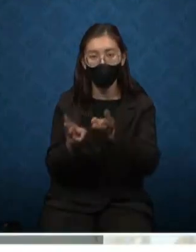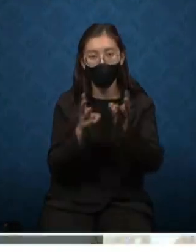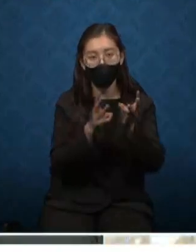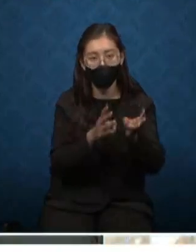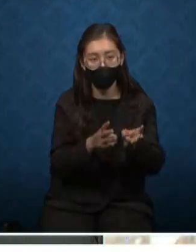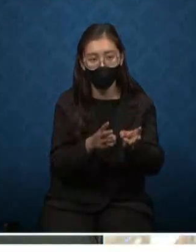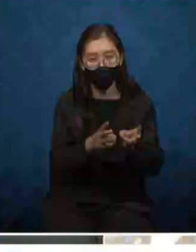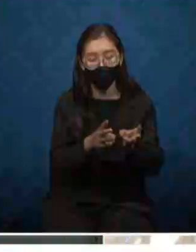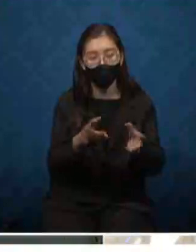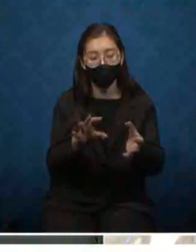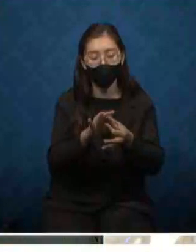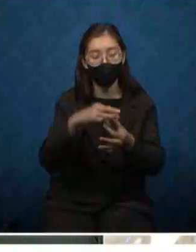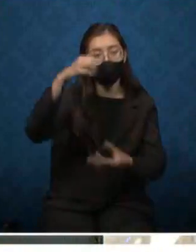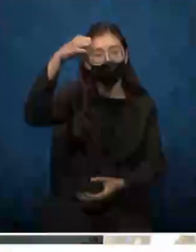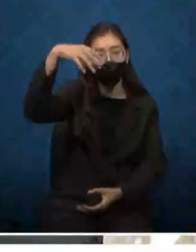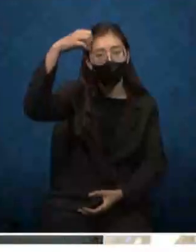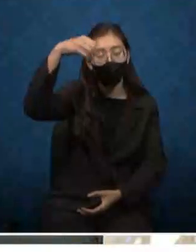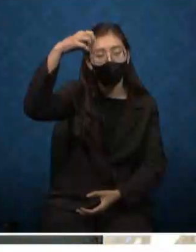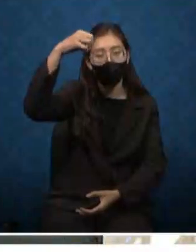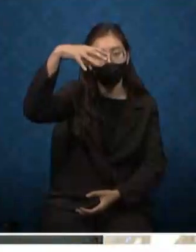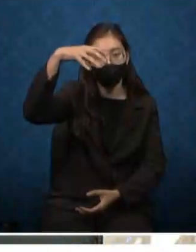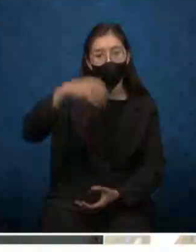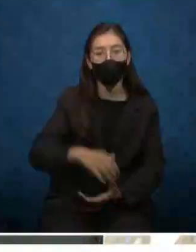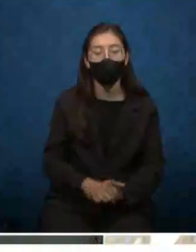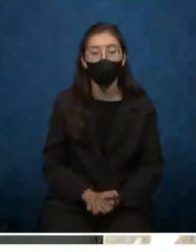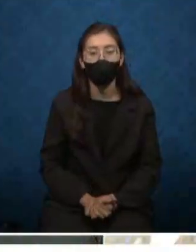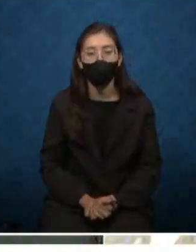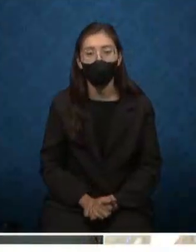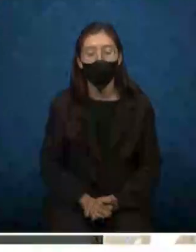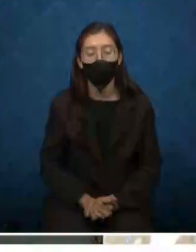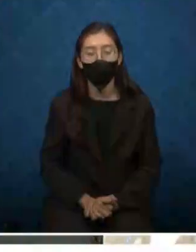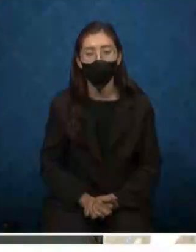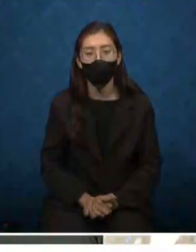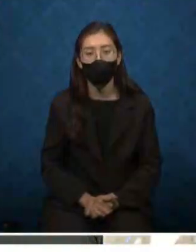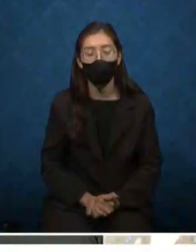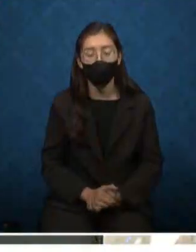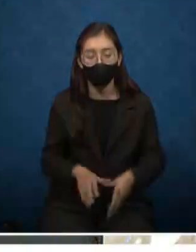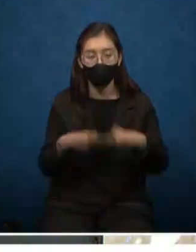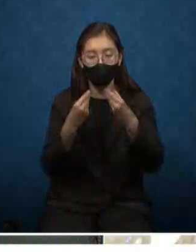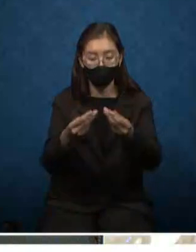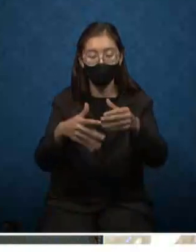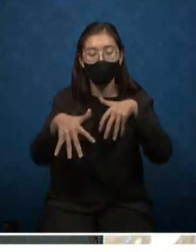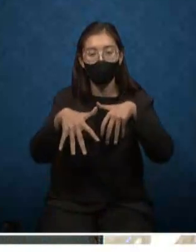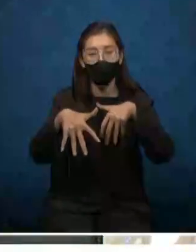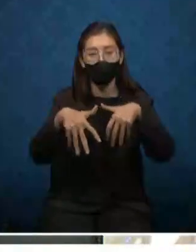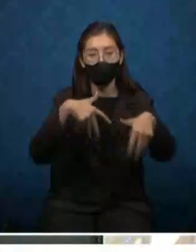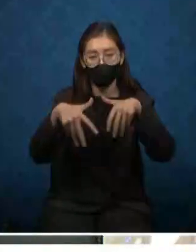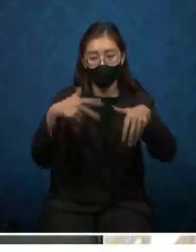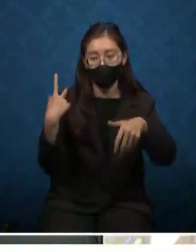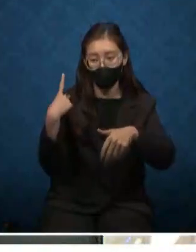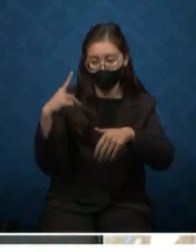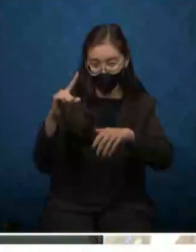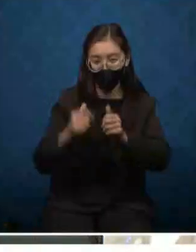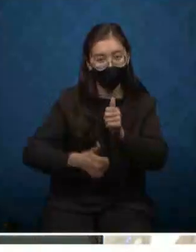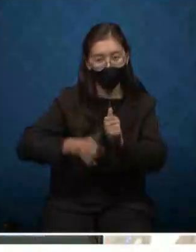ของข่าใหไฟ้า อัถิรยะหรอสมทฌิจของประเทศไทยเพื่อให้เกิดปโ Boom Sr. สยโดยafftัฟรprisingนาศึกฐ